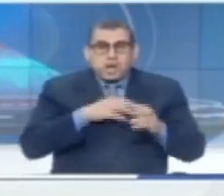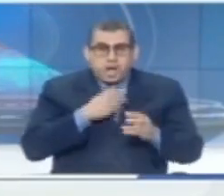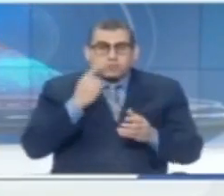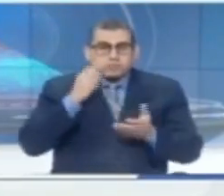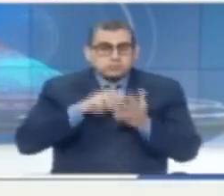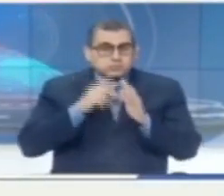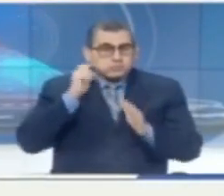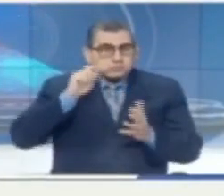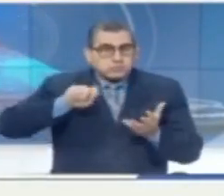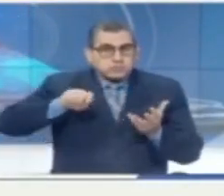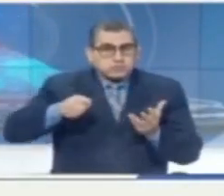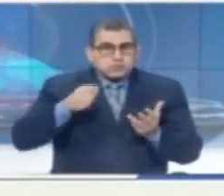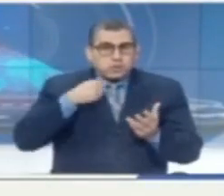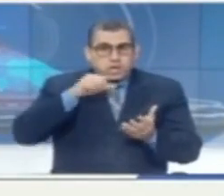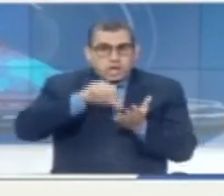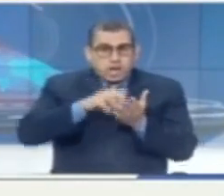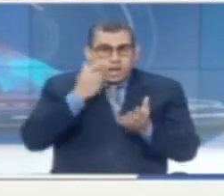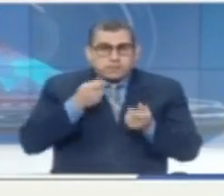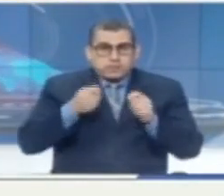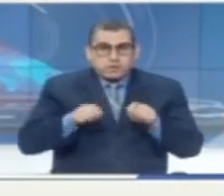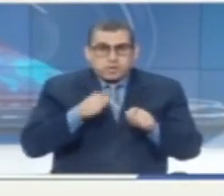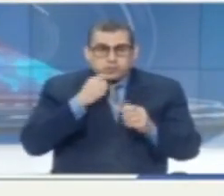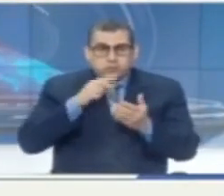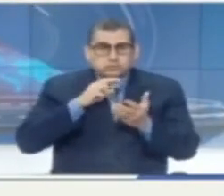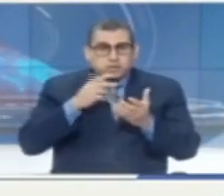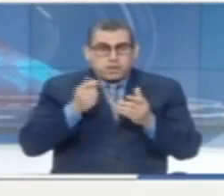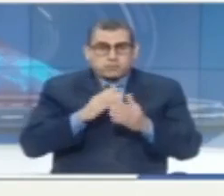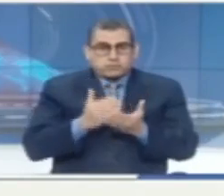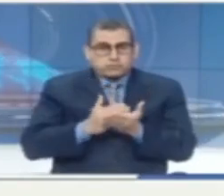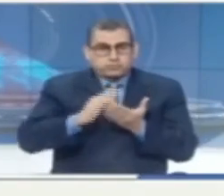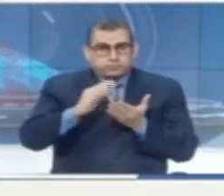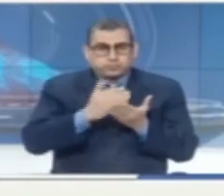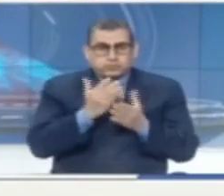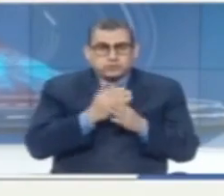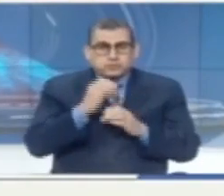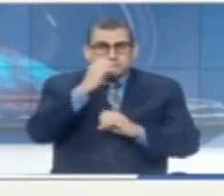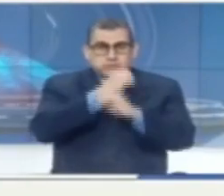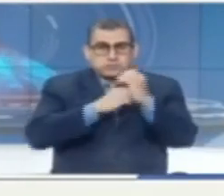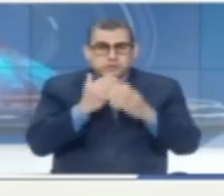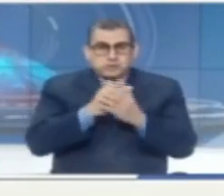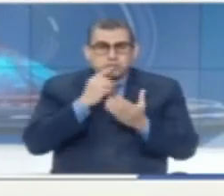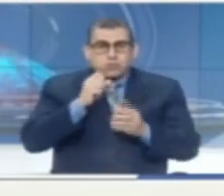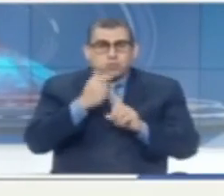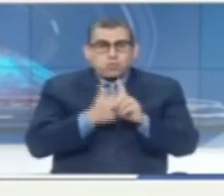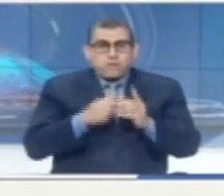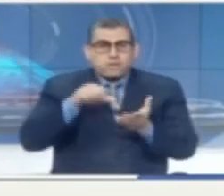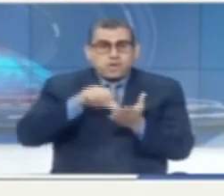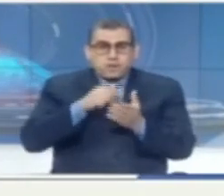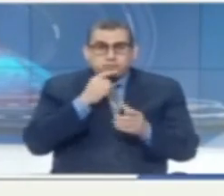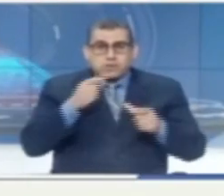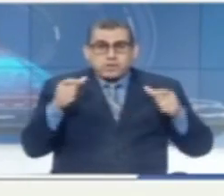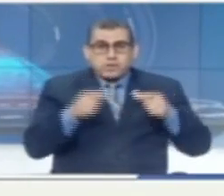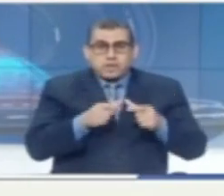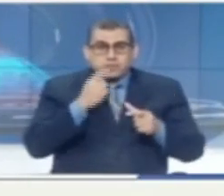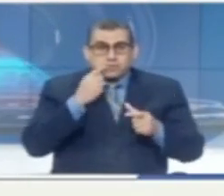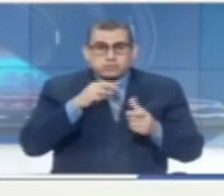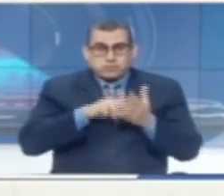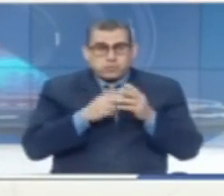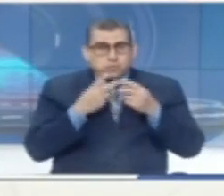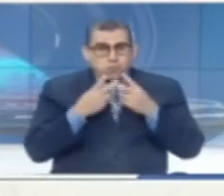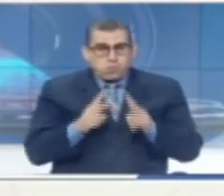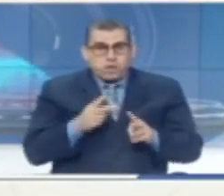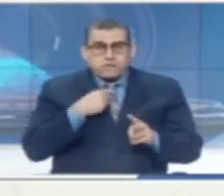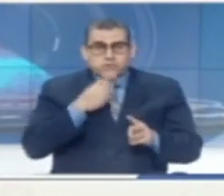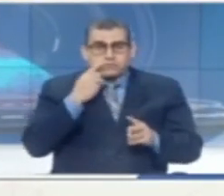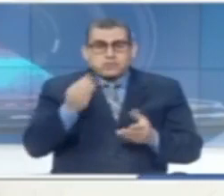العقوبات والقيود النووية الإيرانية بشكل متوازي، فيما أكد الوفد الإيراني أن الاجتماع وافق